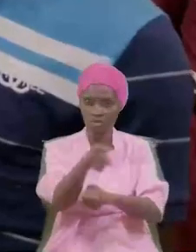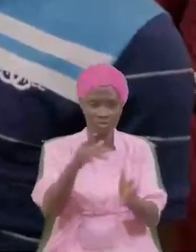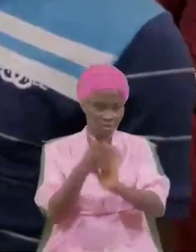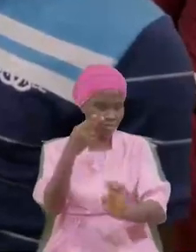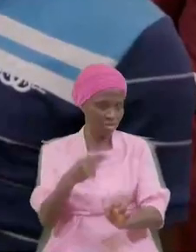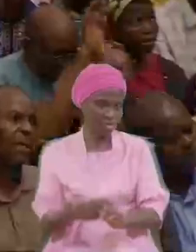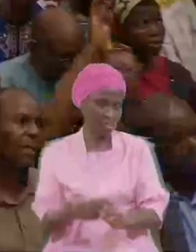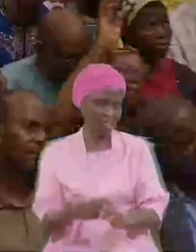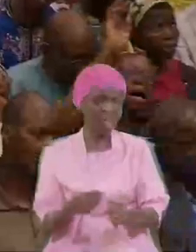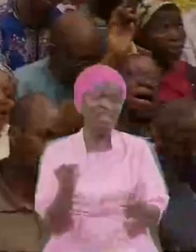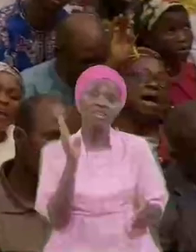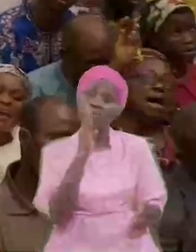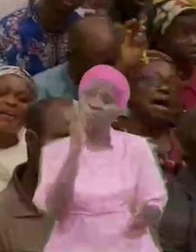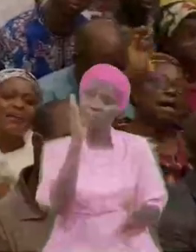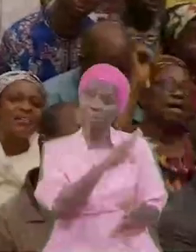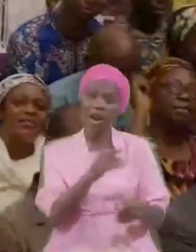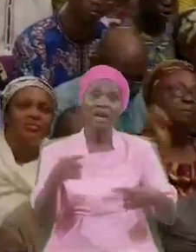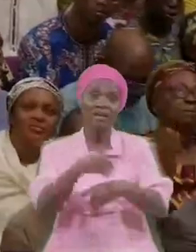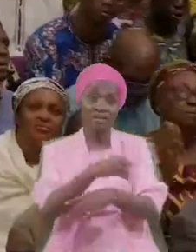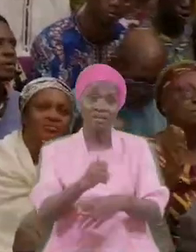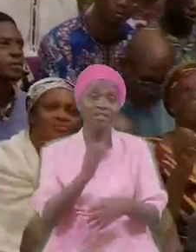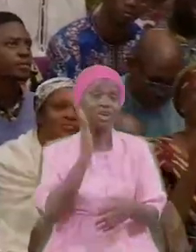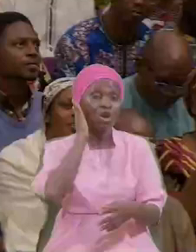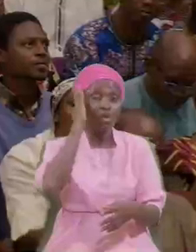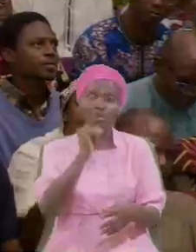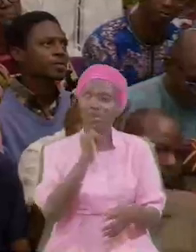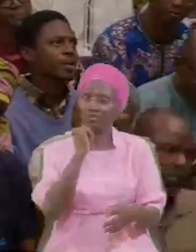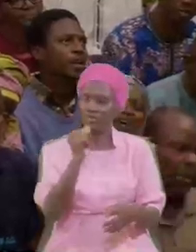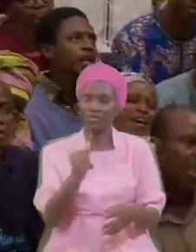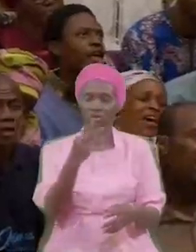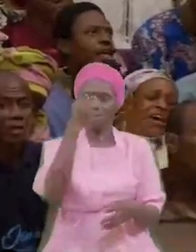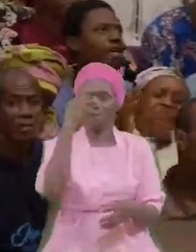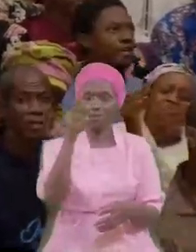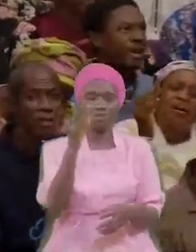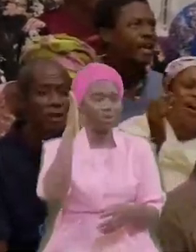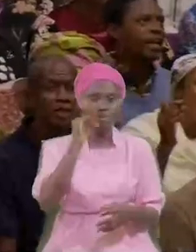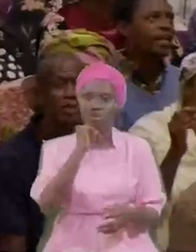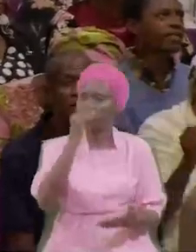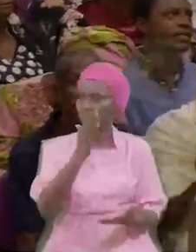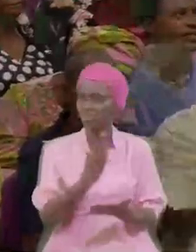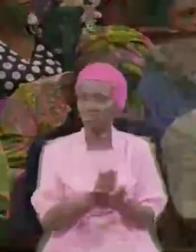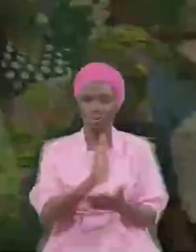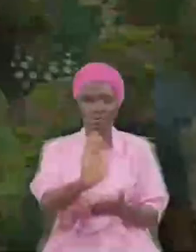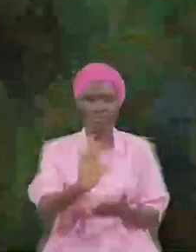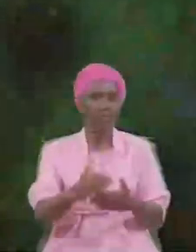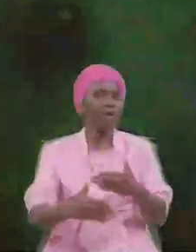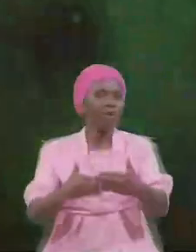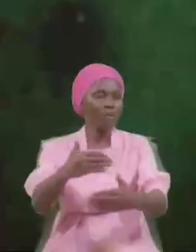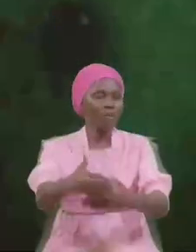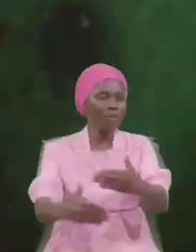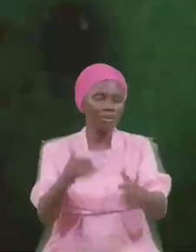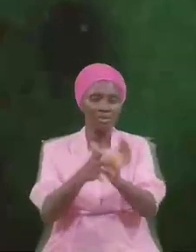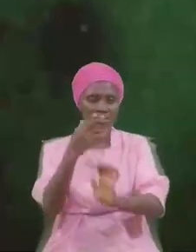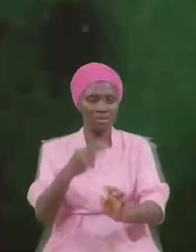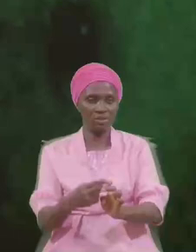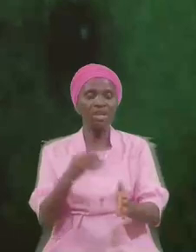va pas vous aveugler. Le mauvais jour ne va pas empêcher votre progrès. Le mauvais jour ne